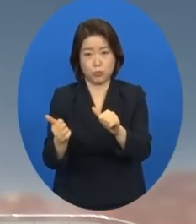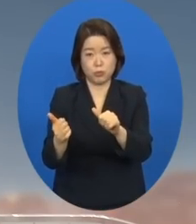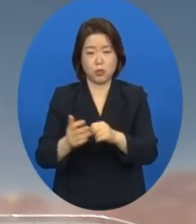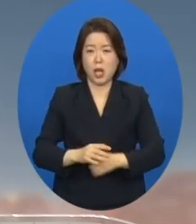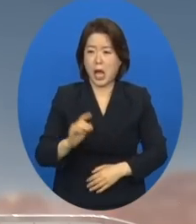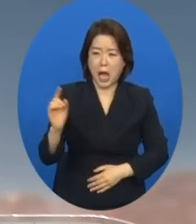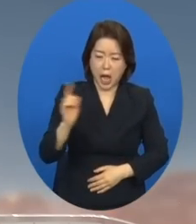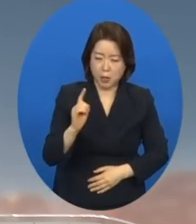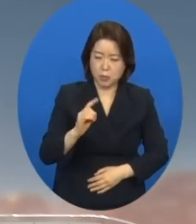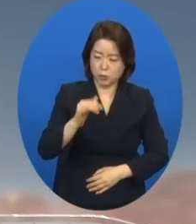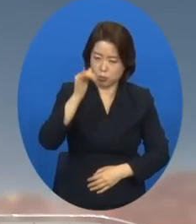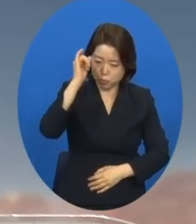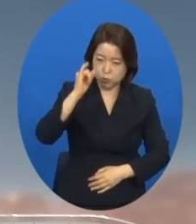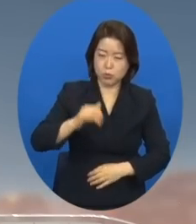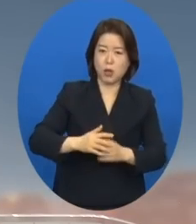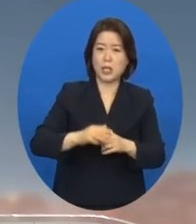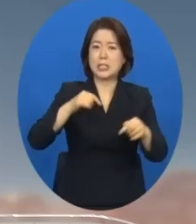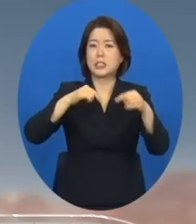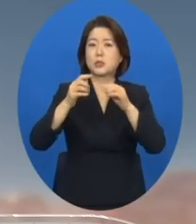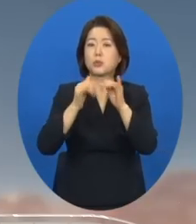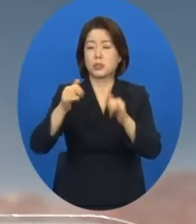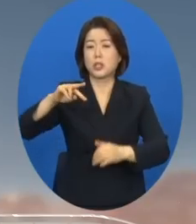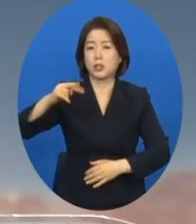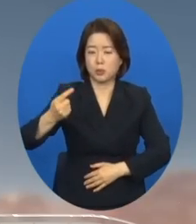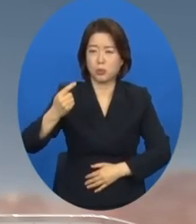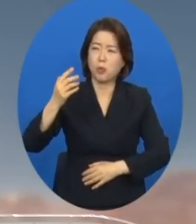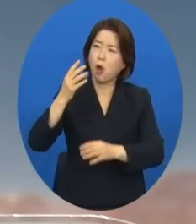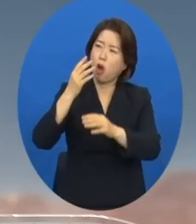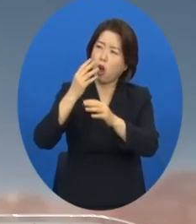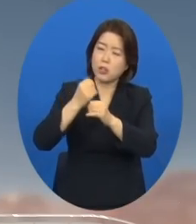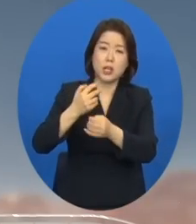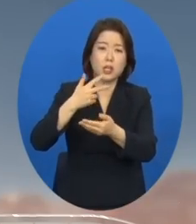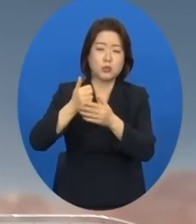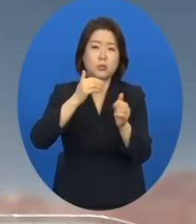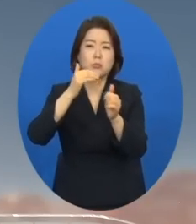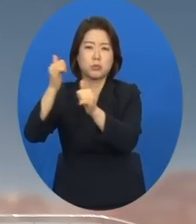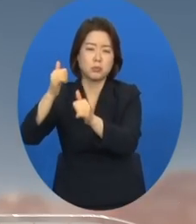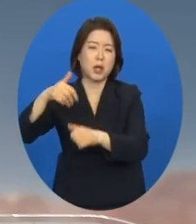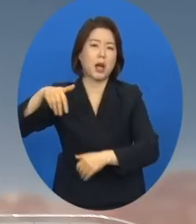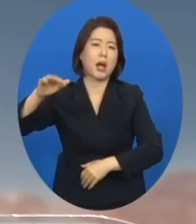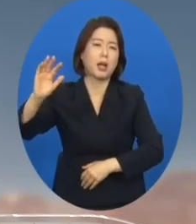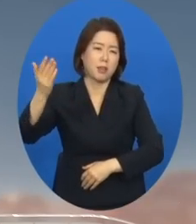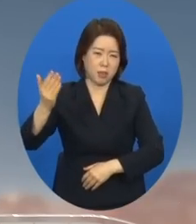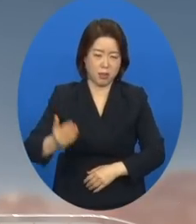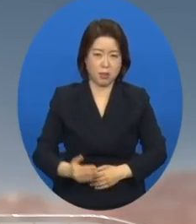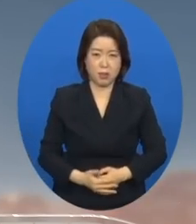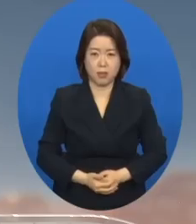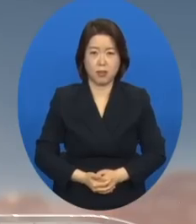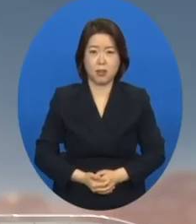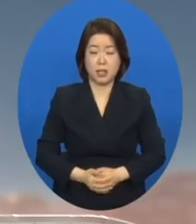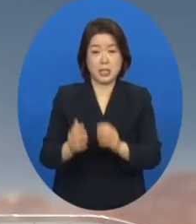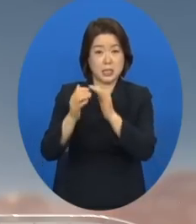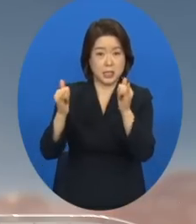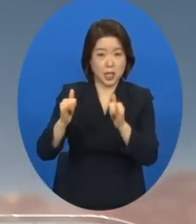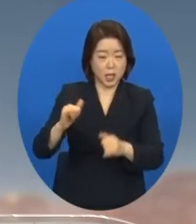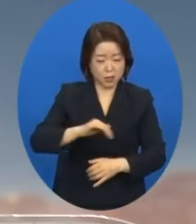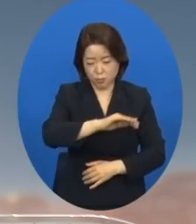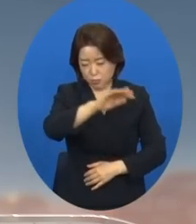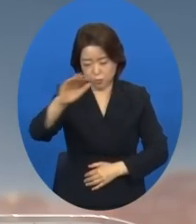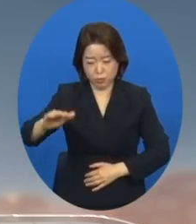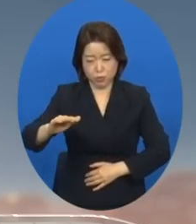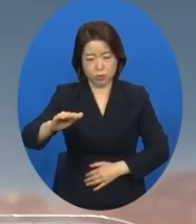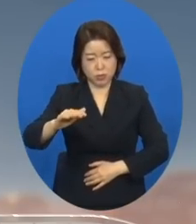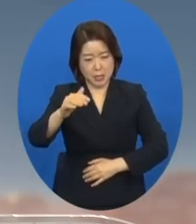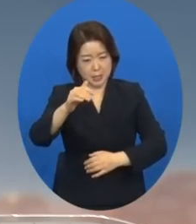걸출한 지도자를 할지라도요 언젠가 주님이 부르시면 가야 된다는 것입니다 사람은 모든 새들을